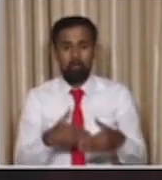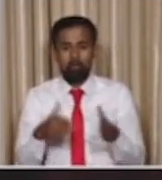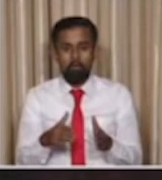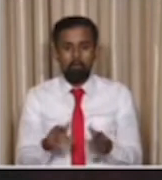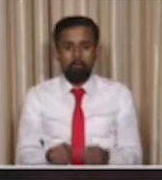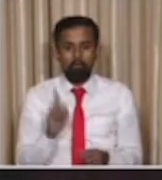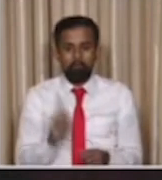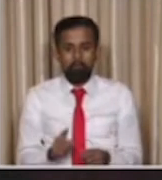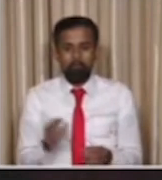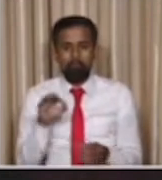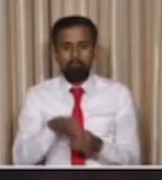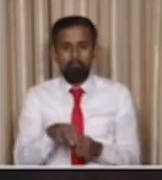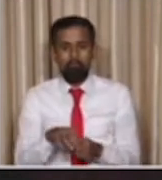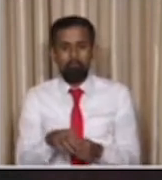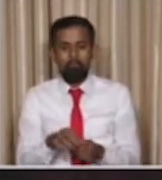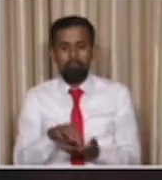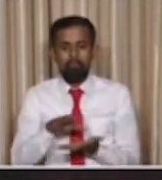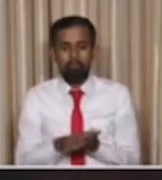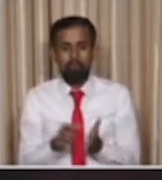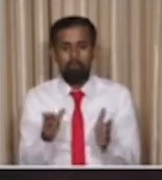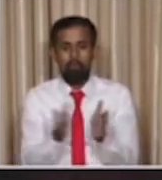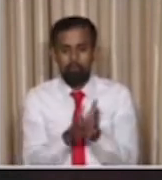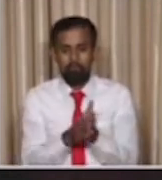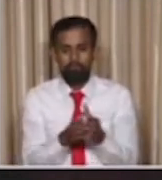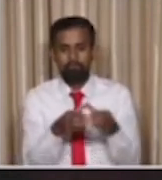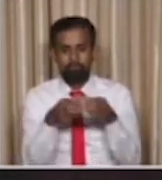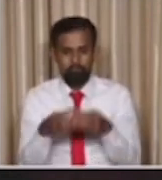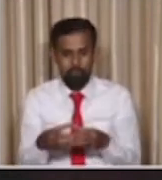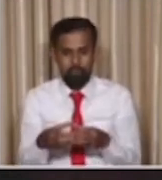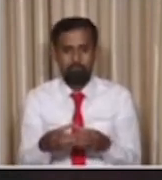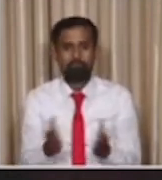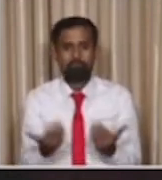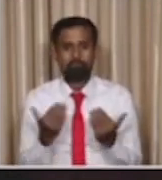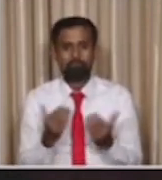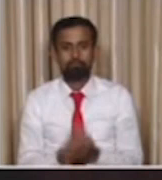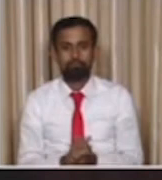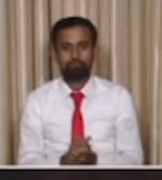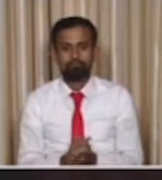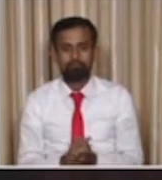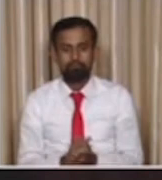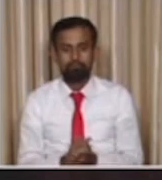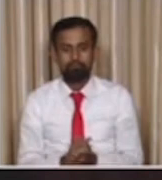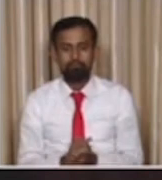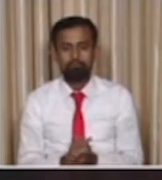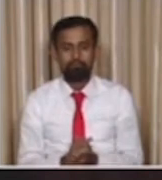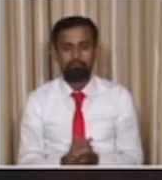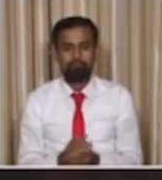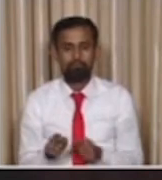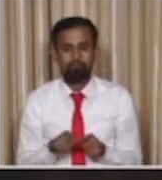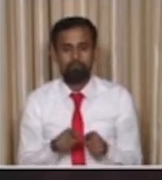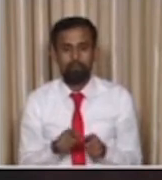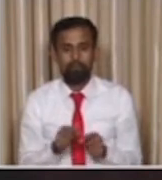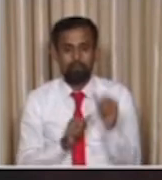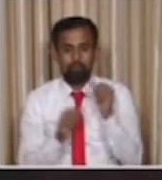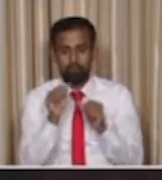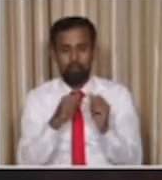මණ්ඩලය පත්කල ස්ථාවර ප්‍රසම්පාදන කමිටුවක් මගින් තමයි මේ සිද්ධිය කරන්නේ. එතකොට ඒ වගේම මෙලෙස ලබාගත් ඖෂධ